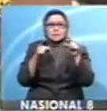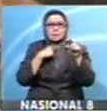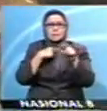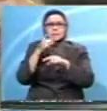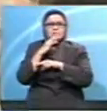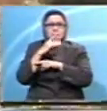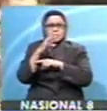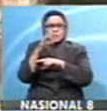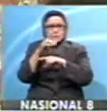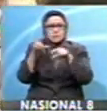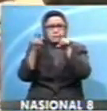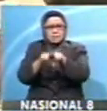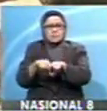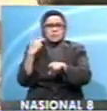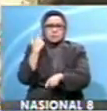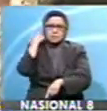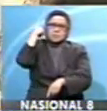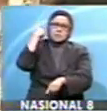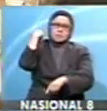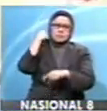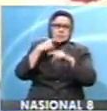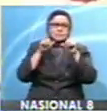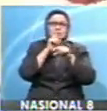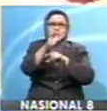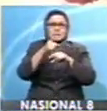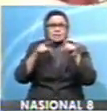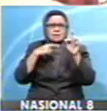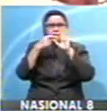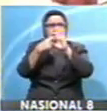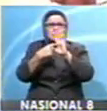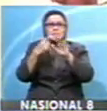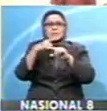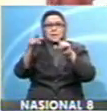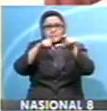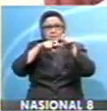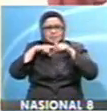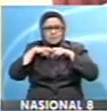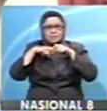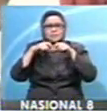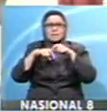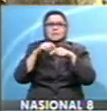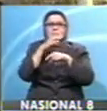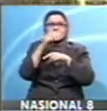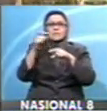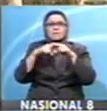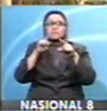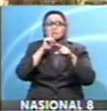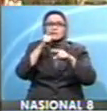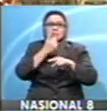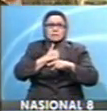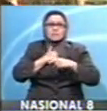nyananun tahun lalu berjaya menarik perhatian ramai pengunjung malah beliau sendiri seronok melakukan kerja